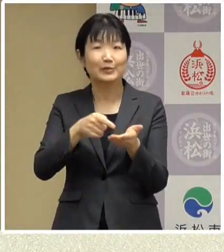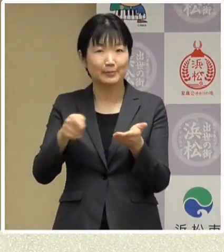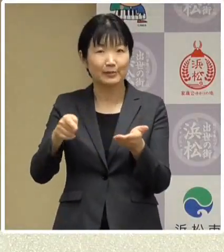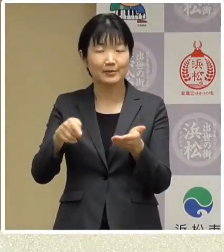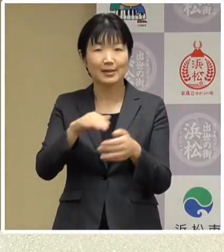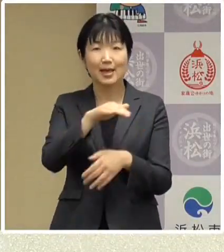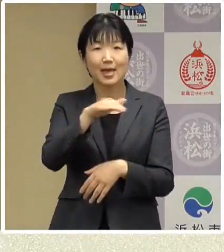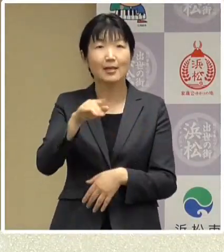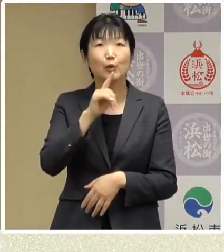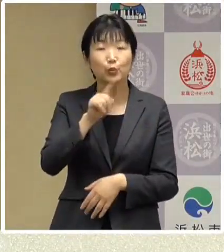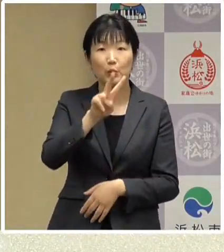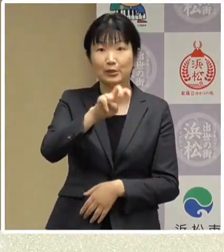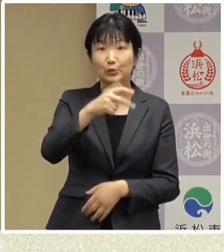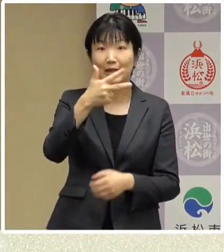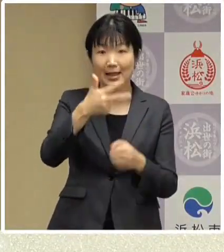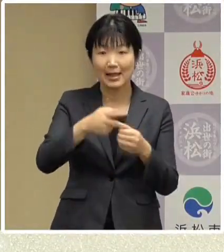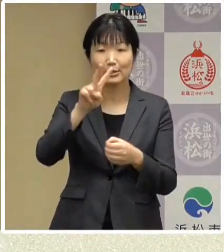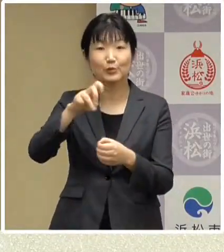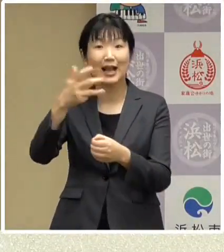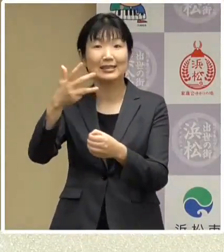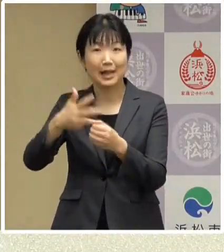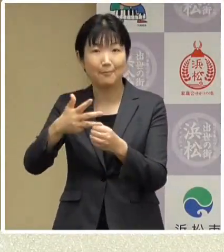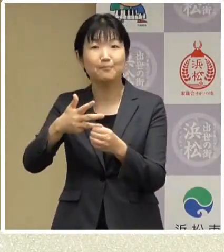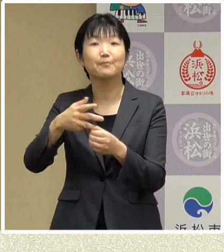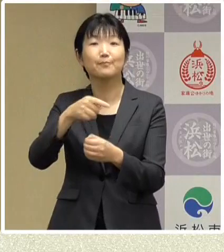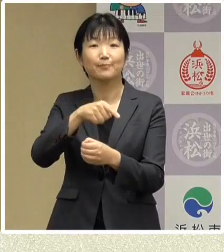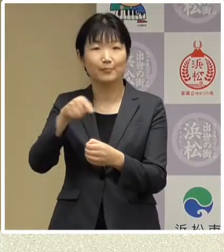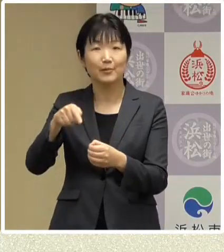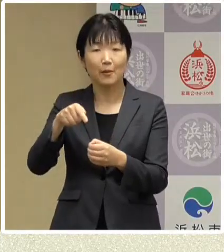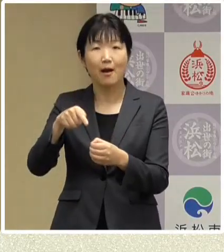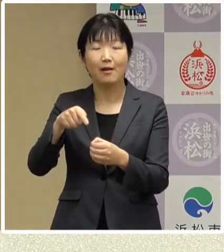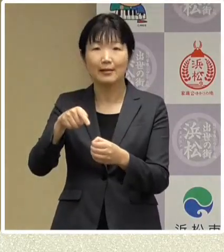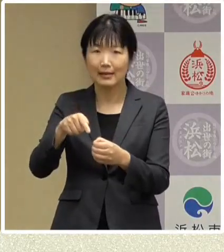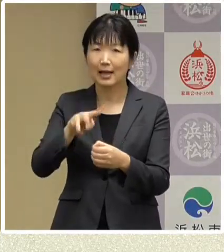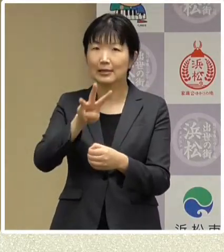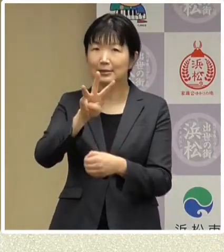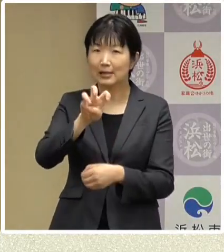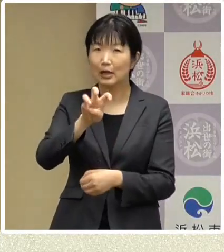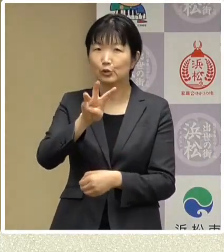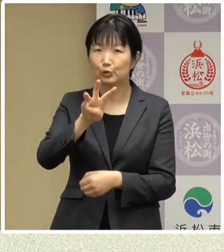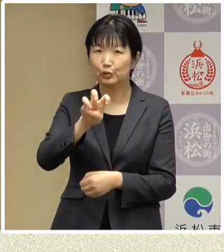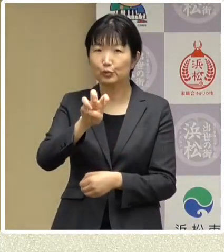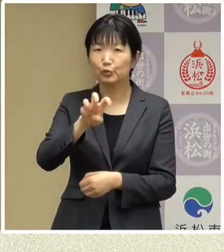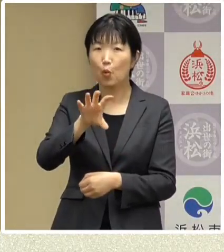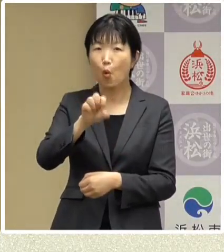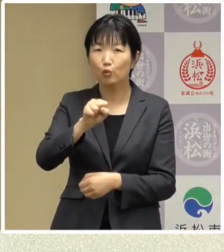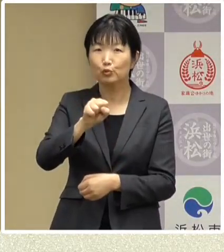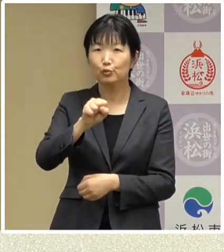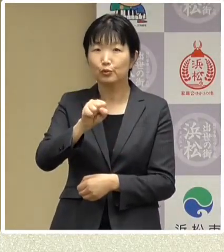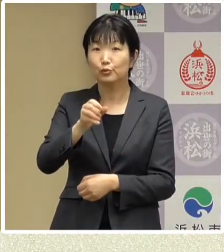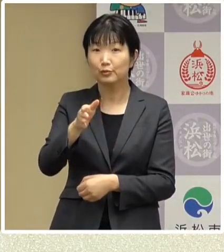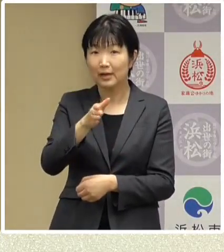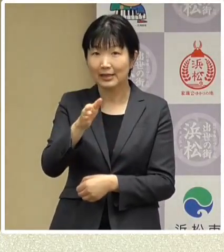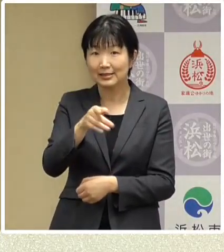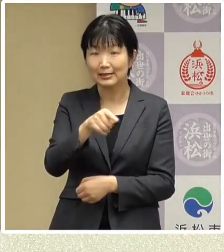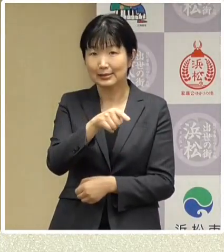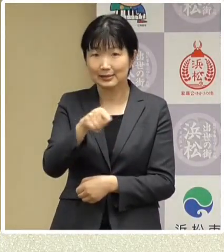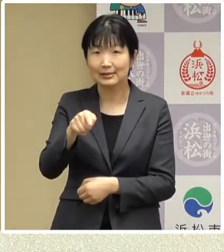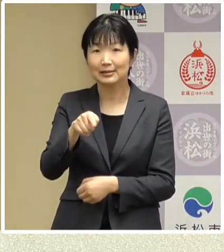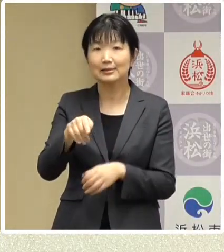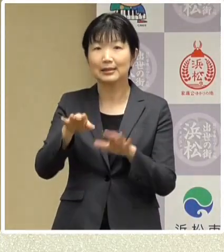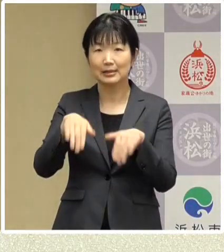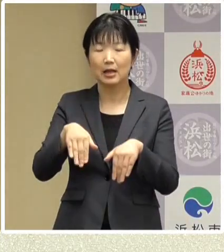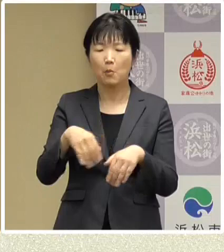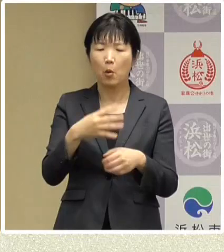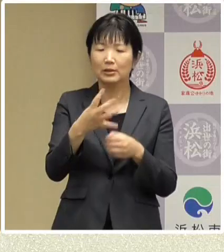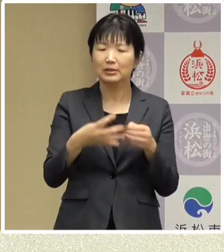り、平成でいうと27年28年ぐらいはおおむね30億台で推移してきてございますけれども、ここ